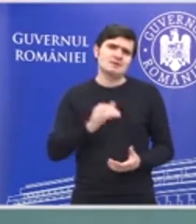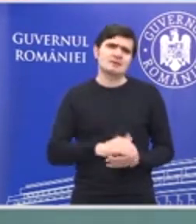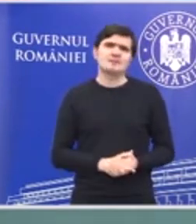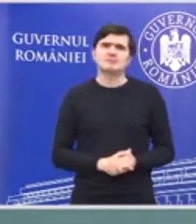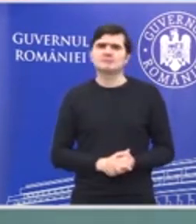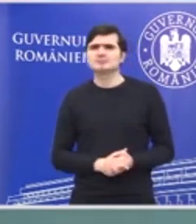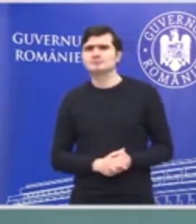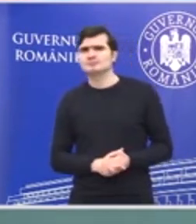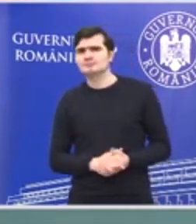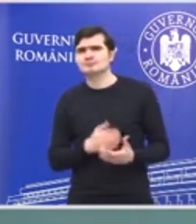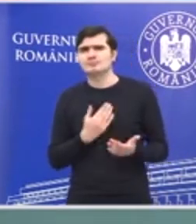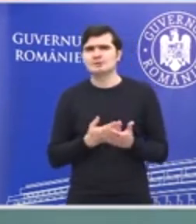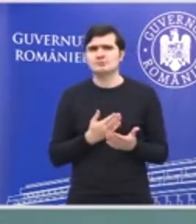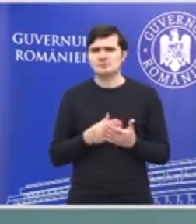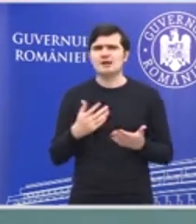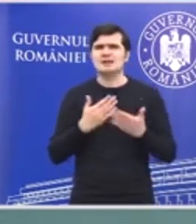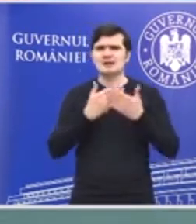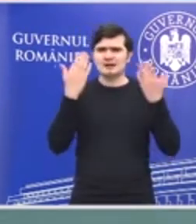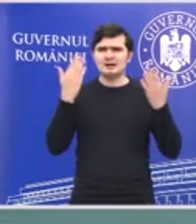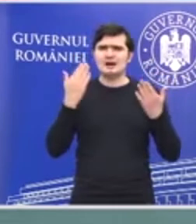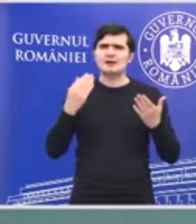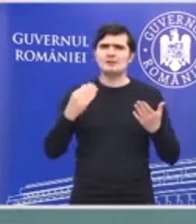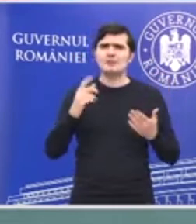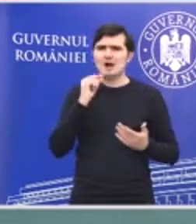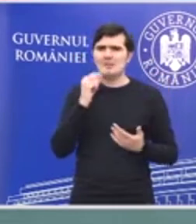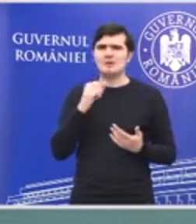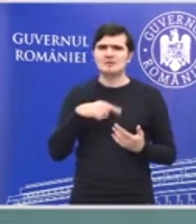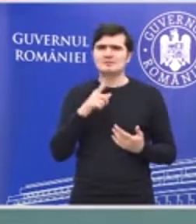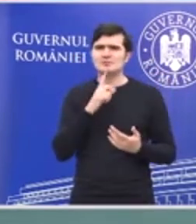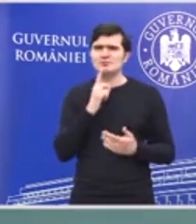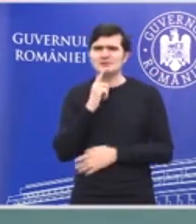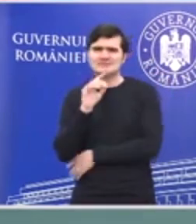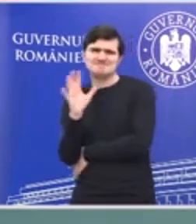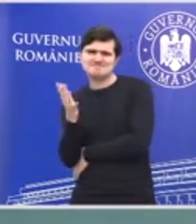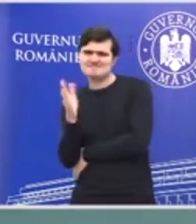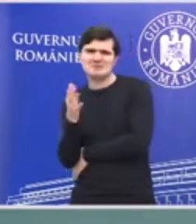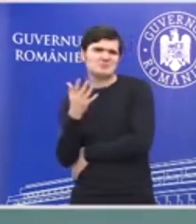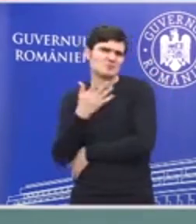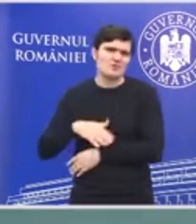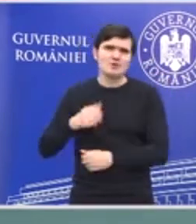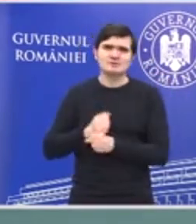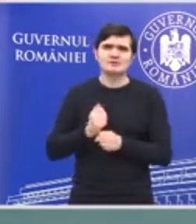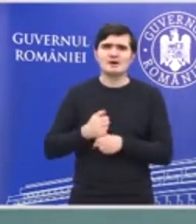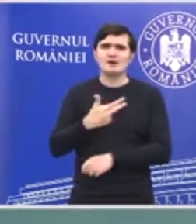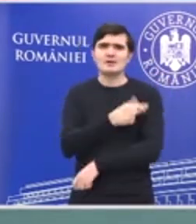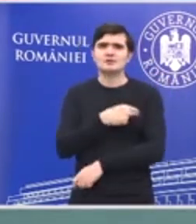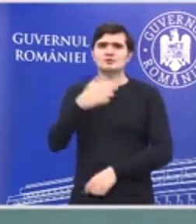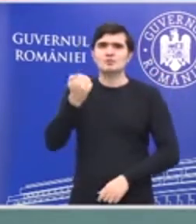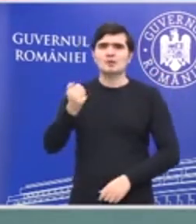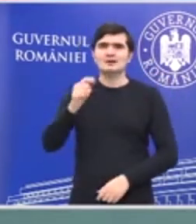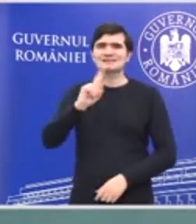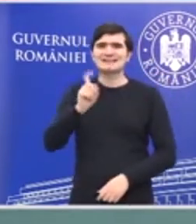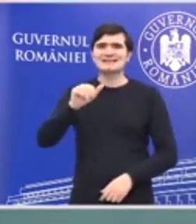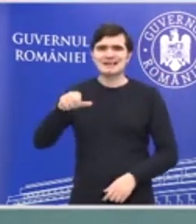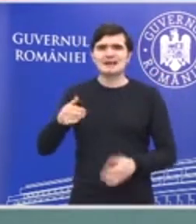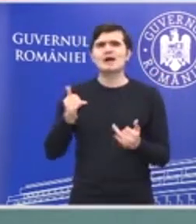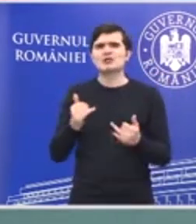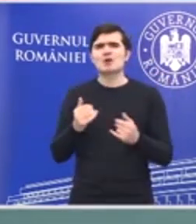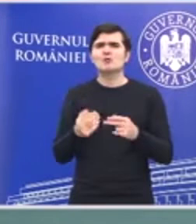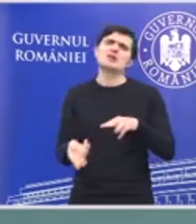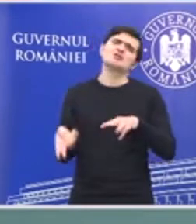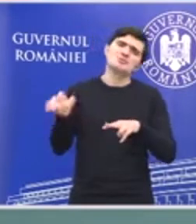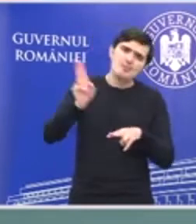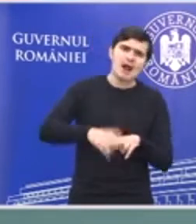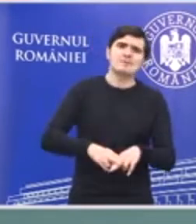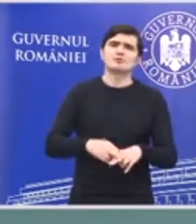în care este evident că există o reticență legată de vaccinarea cu AstraZeneca și foarte probabil după acest episod să mai